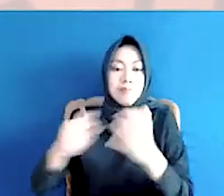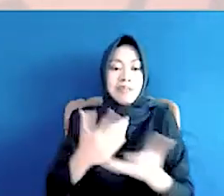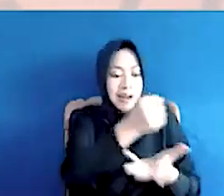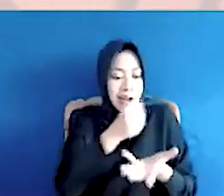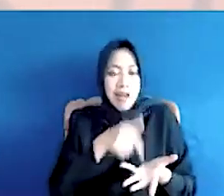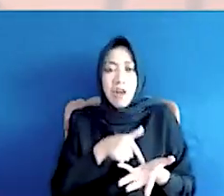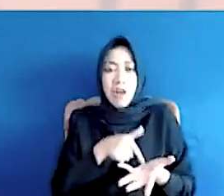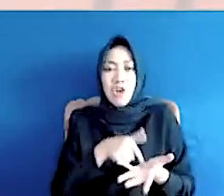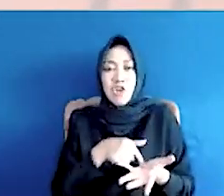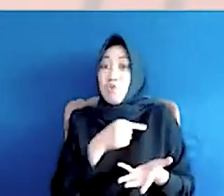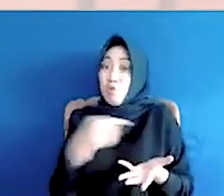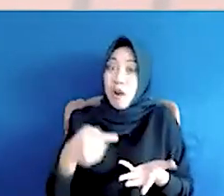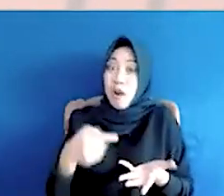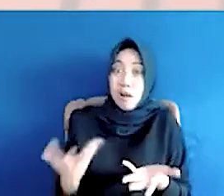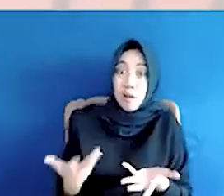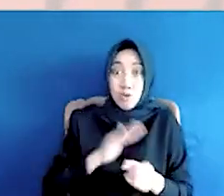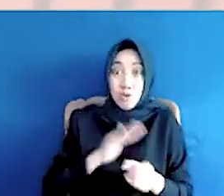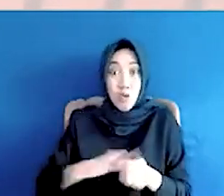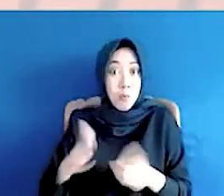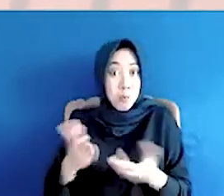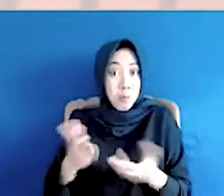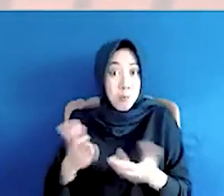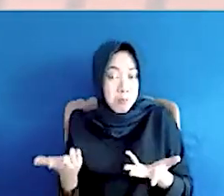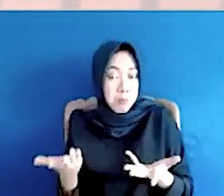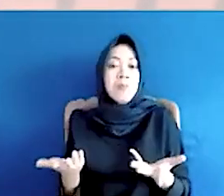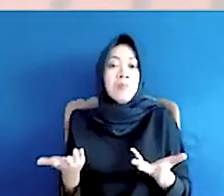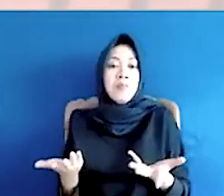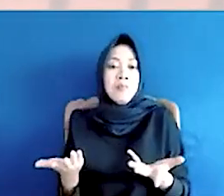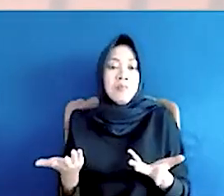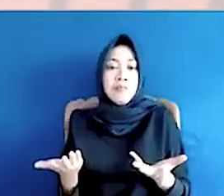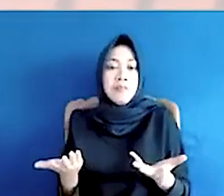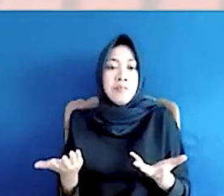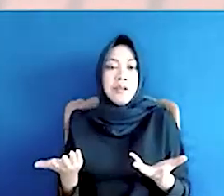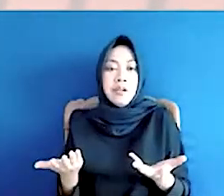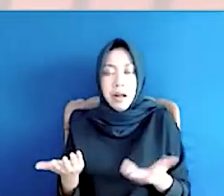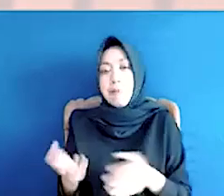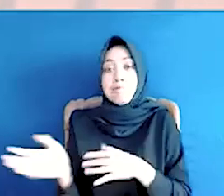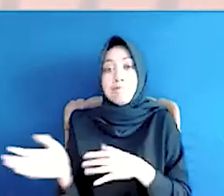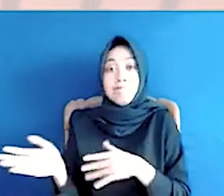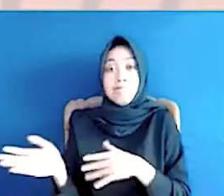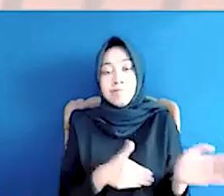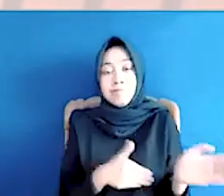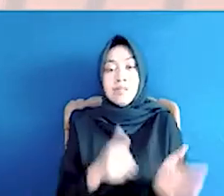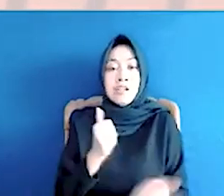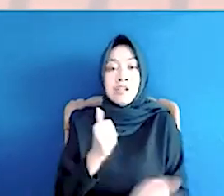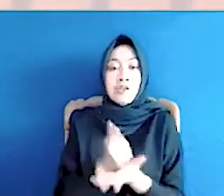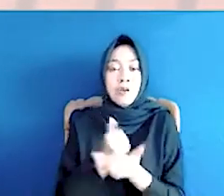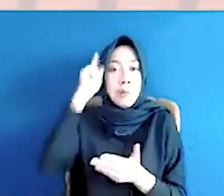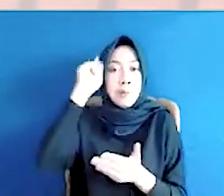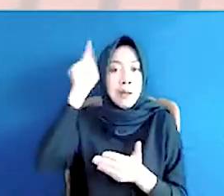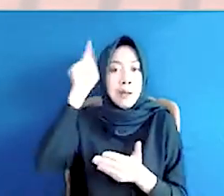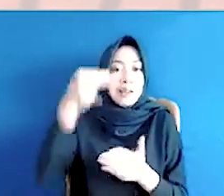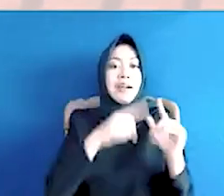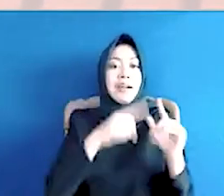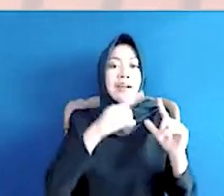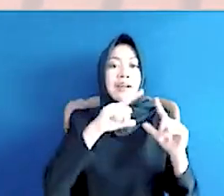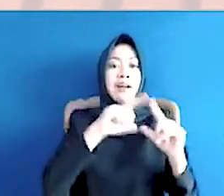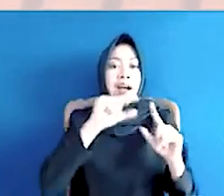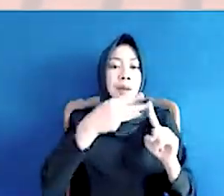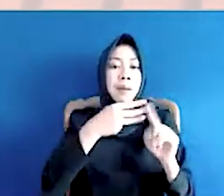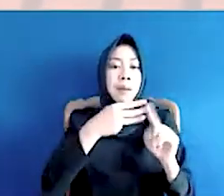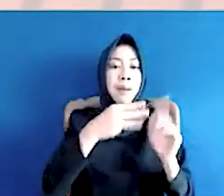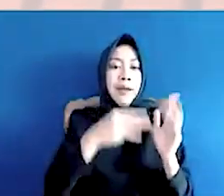ini banyak dana-dana dari pemerintah, dari APBN yang juga diarahkan